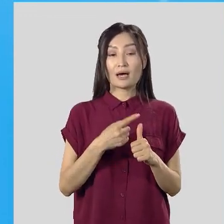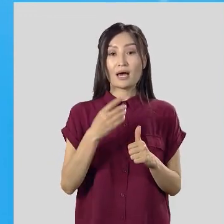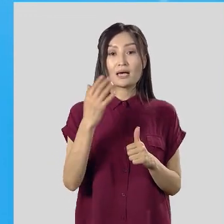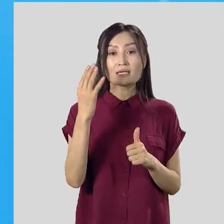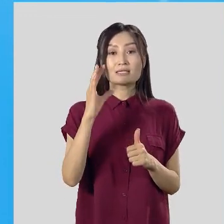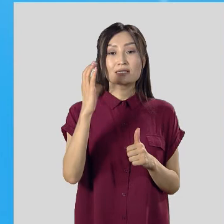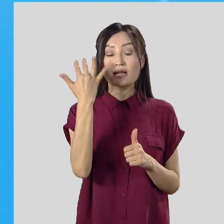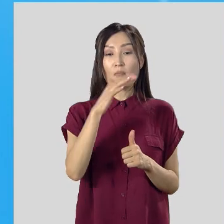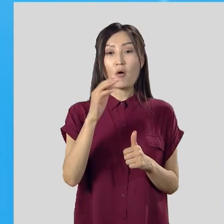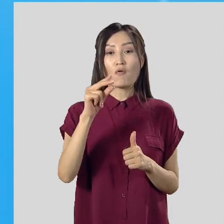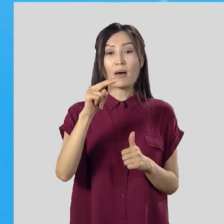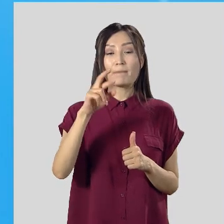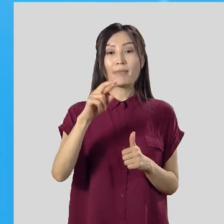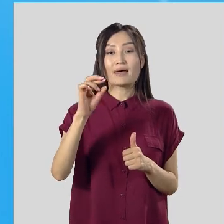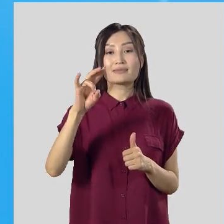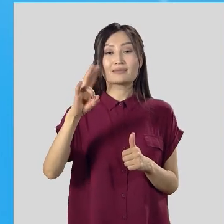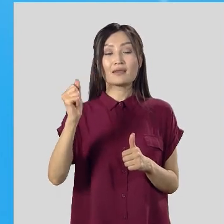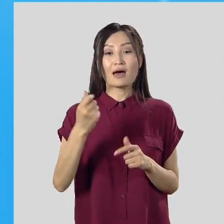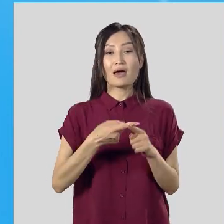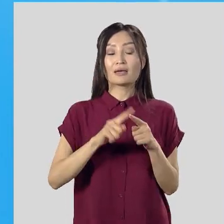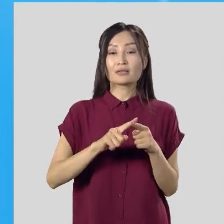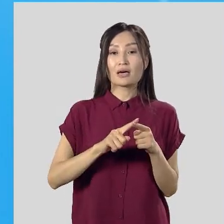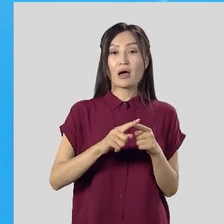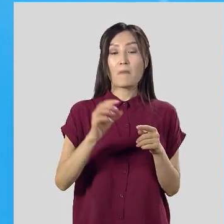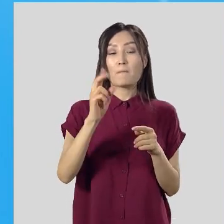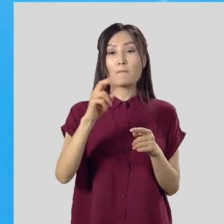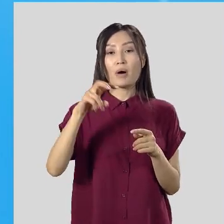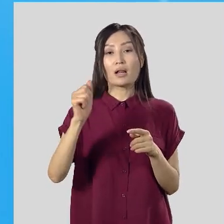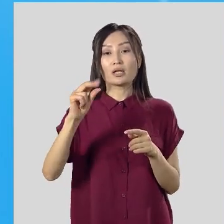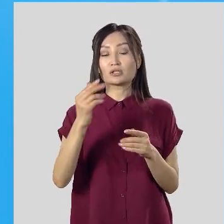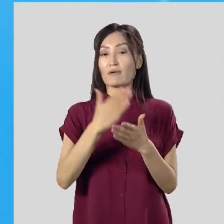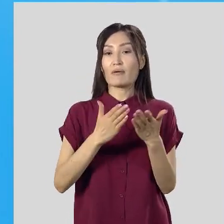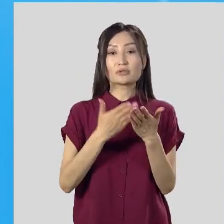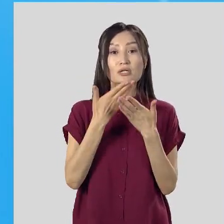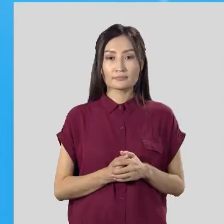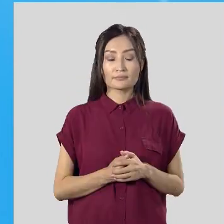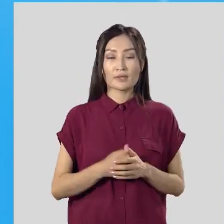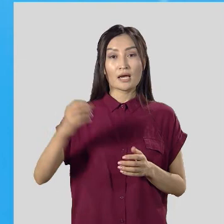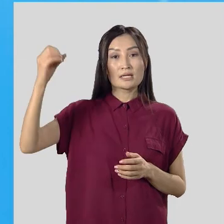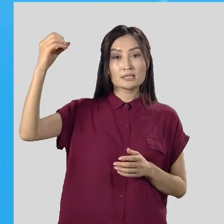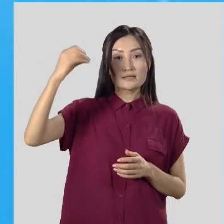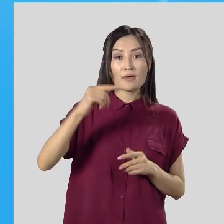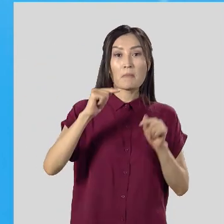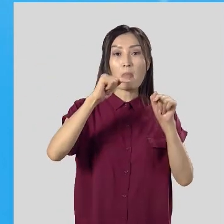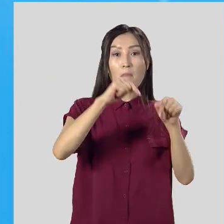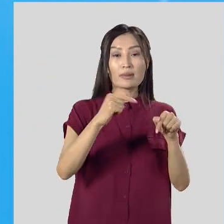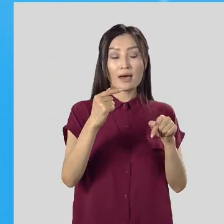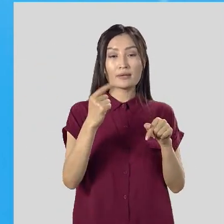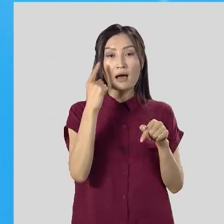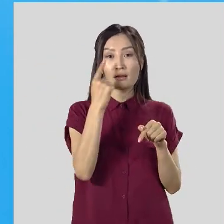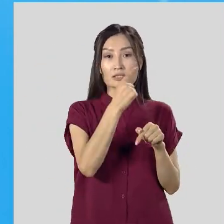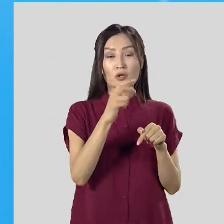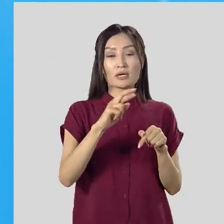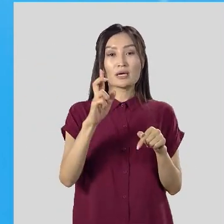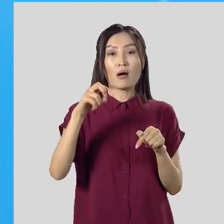пятна. Это место, где колбочки и палочки вообще отсутствуют. Свет попадает в глазное